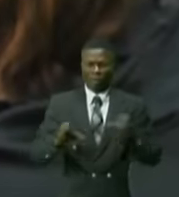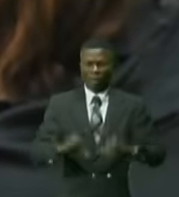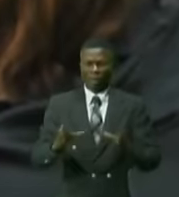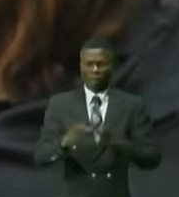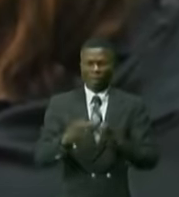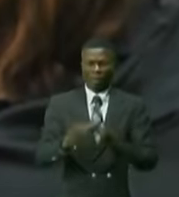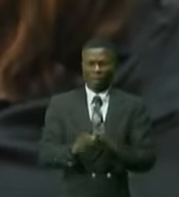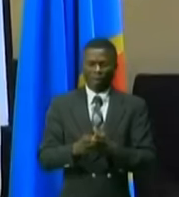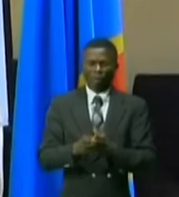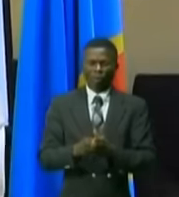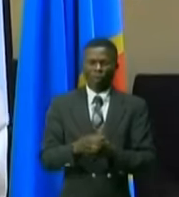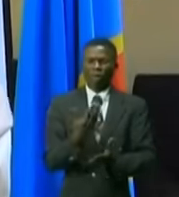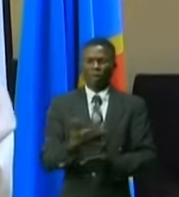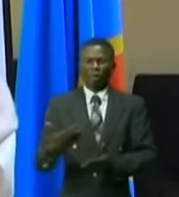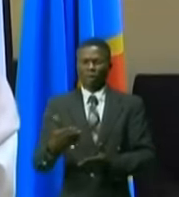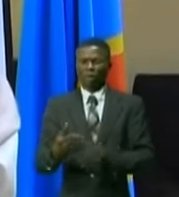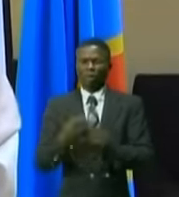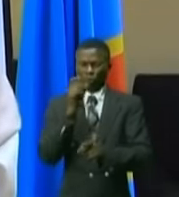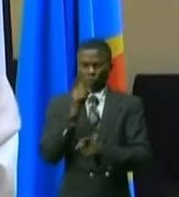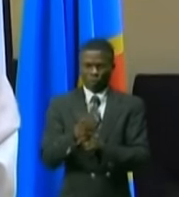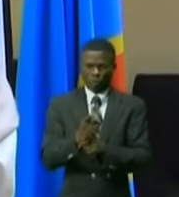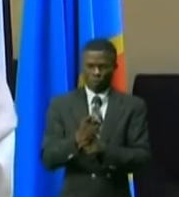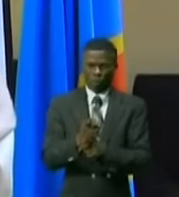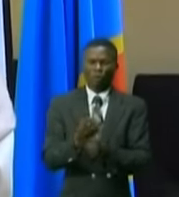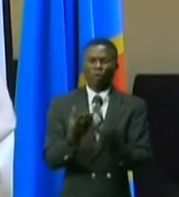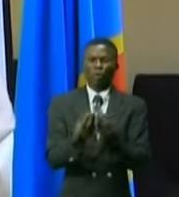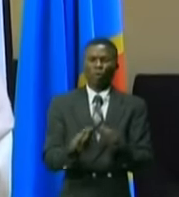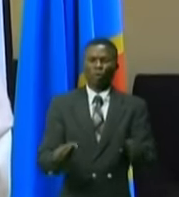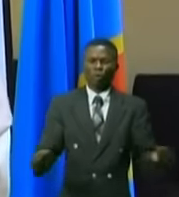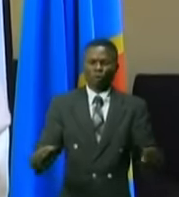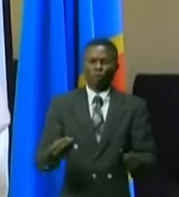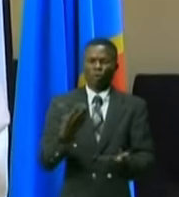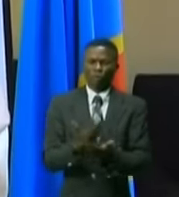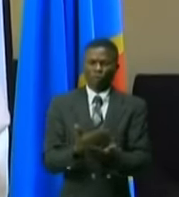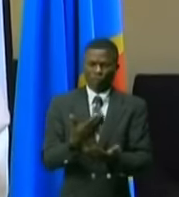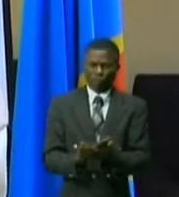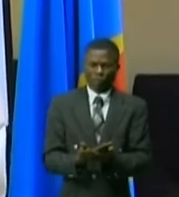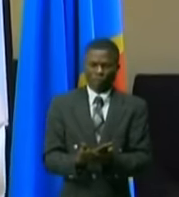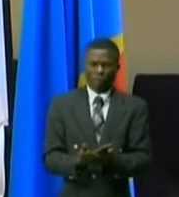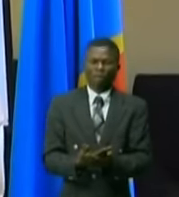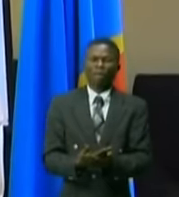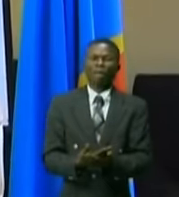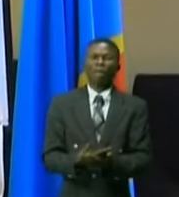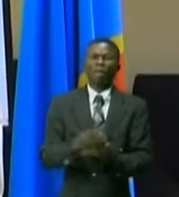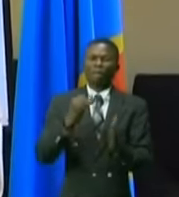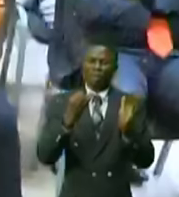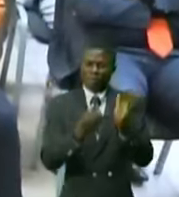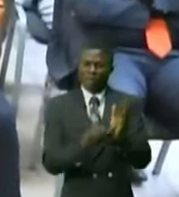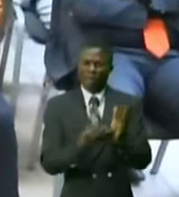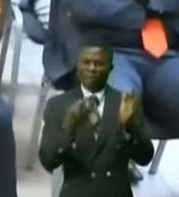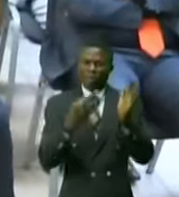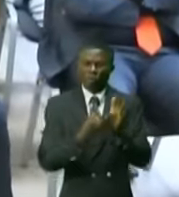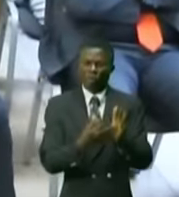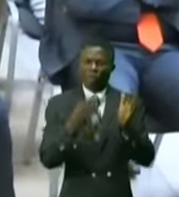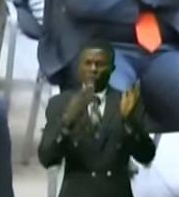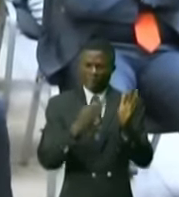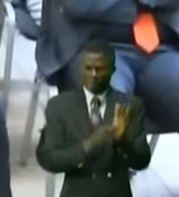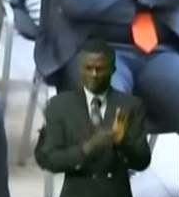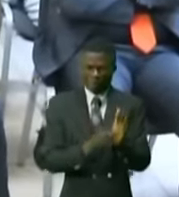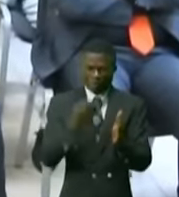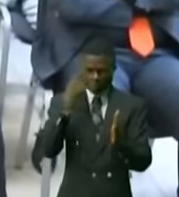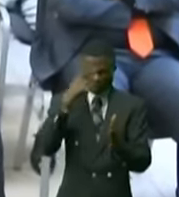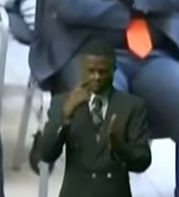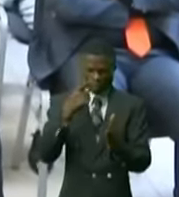GAFI, spécialement en ce qui concerne les actions de résultats immédiats 7, 8 et 9, en vue de